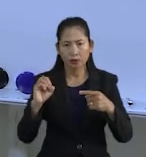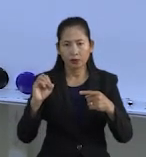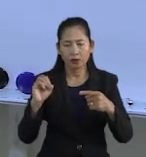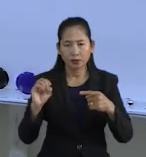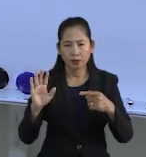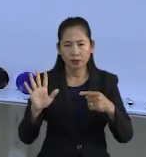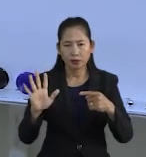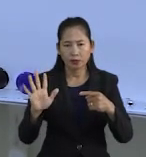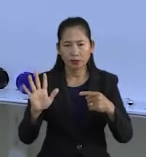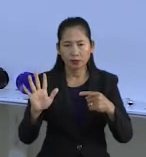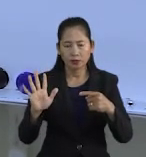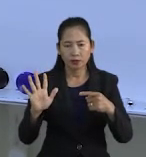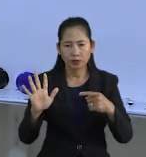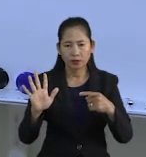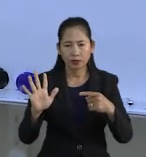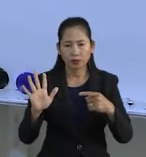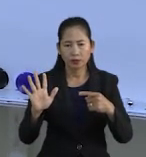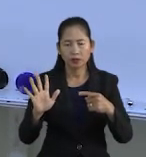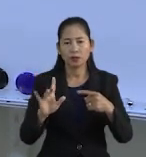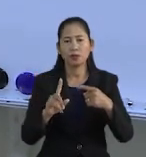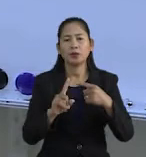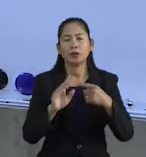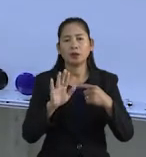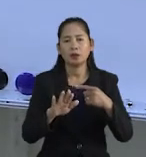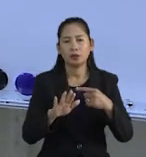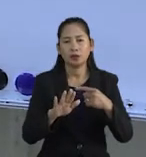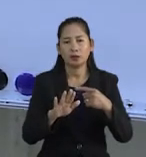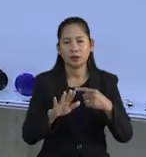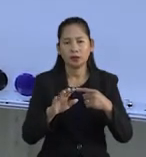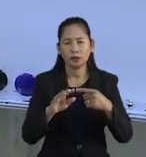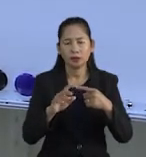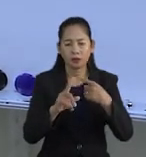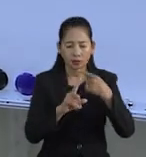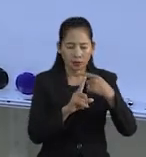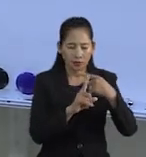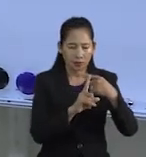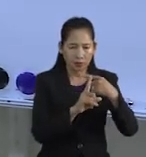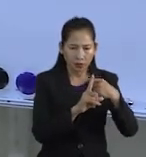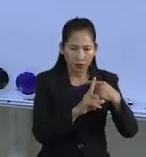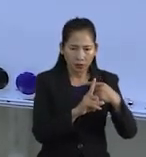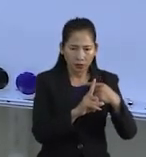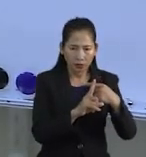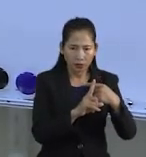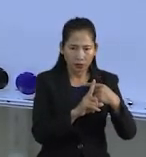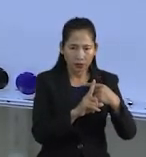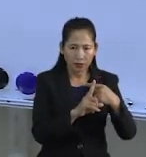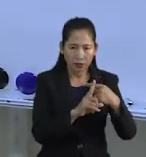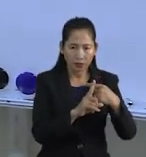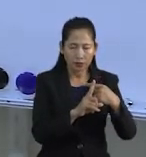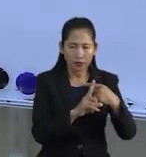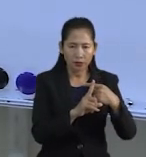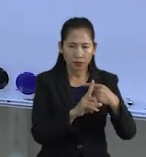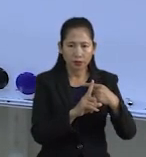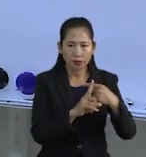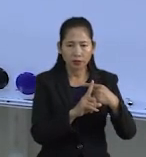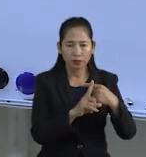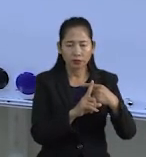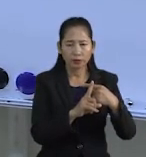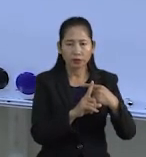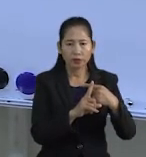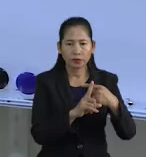sôn pram là cái nè ông nói con và nơi nơi mới tiên chứ cụ đặt lại đi nào con nè